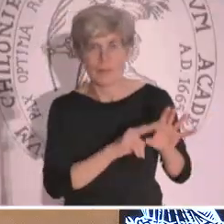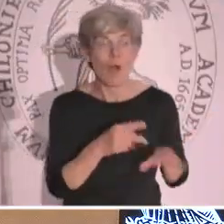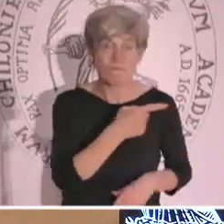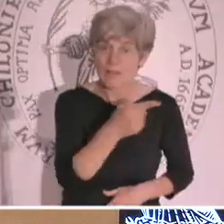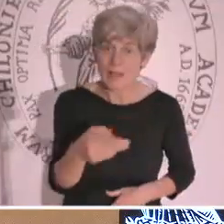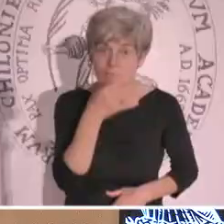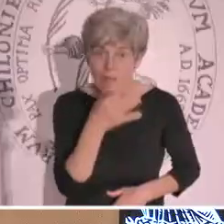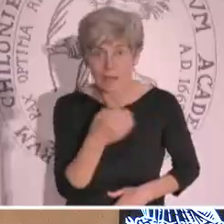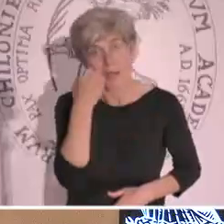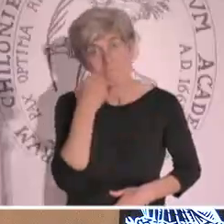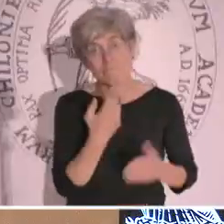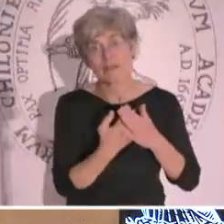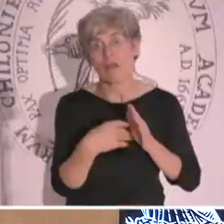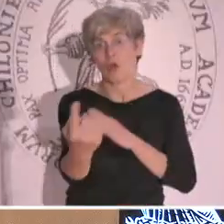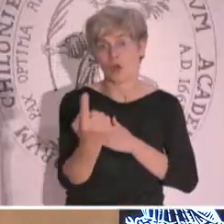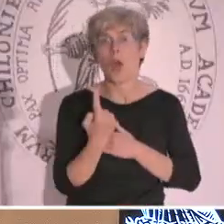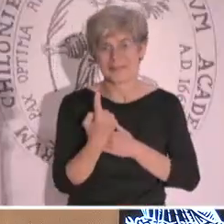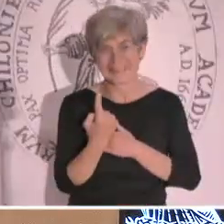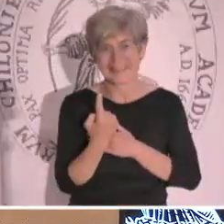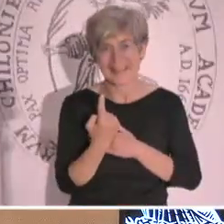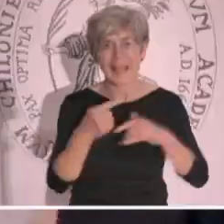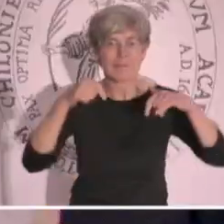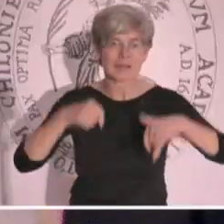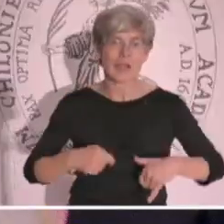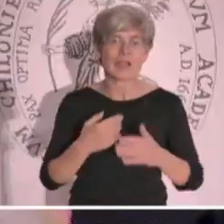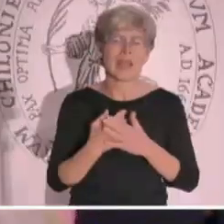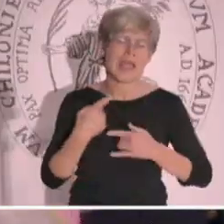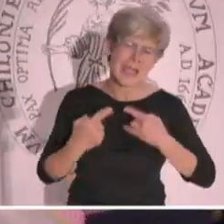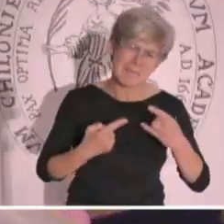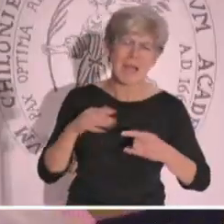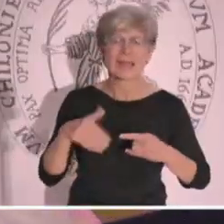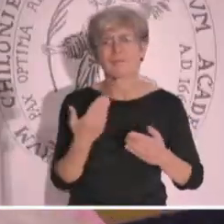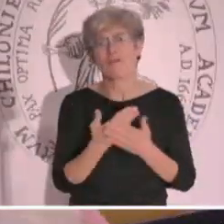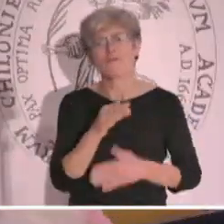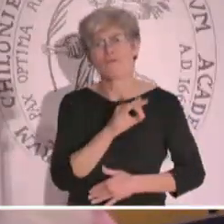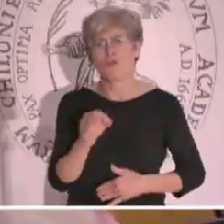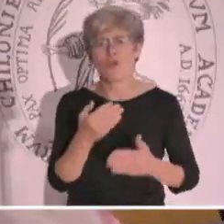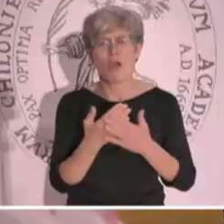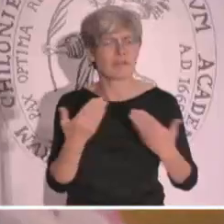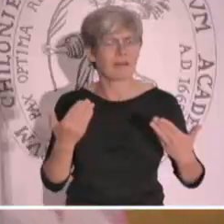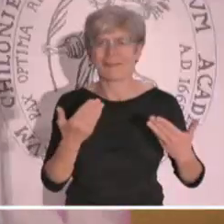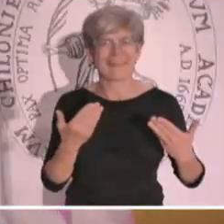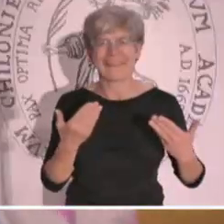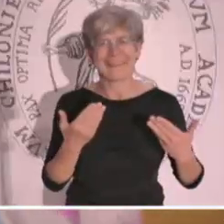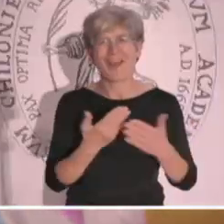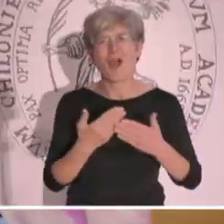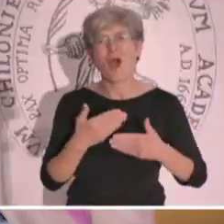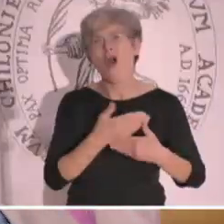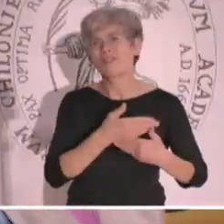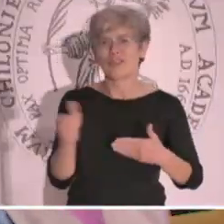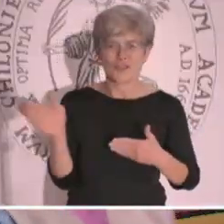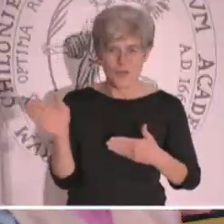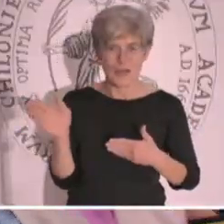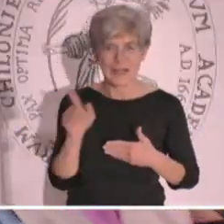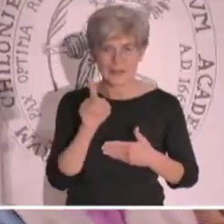zu. Wir haben hier auch jederzeit ein offenes Ohr für Sie. Ein offenes Ohr wird auch die